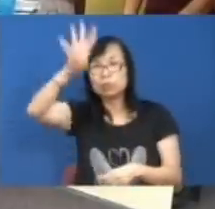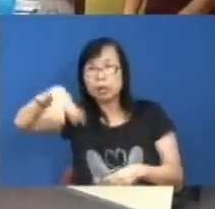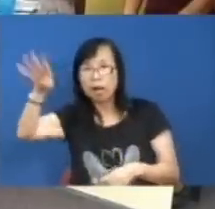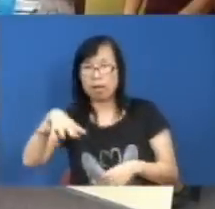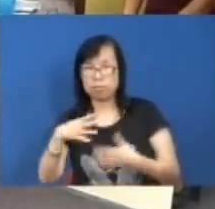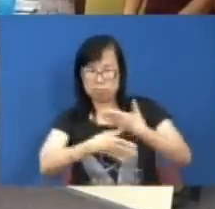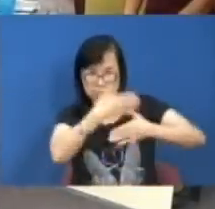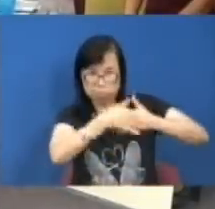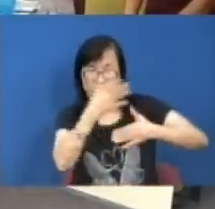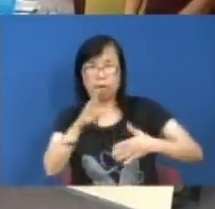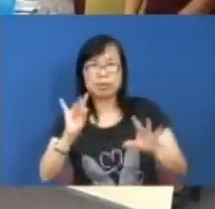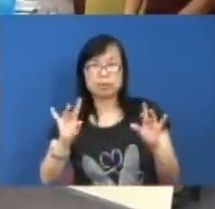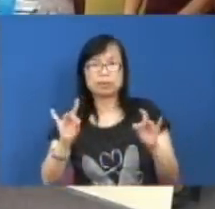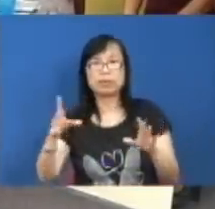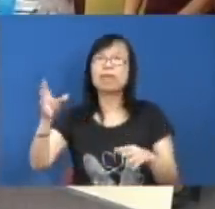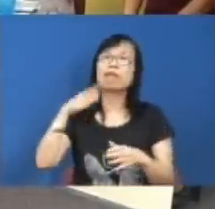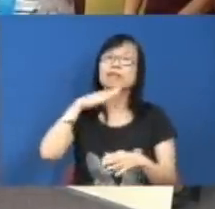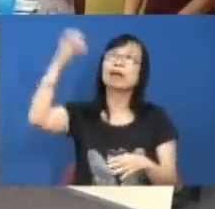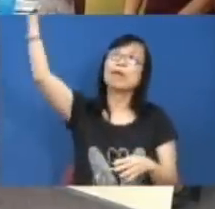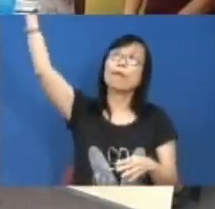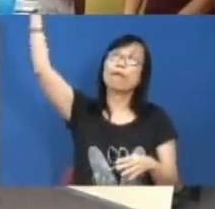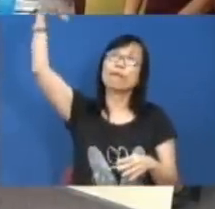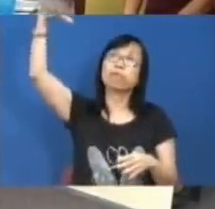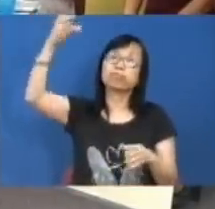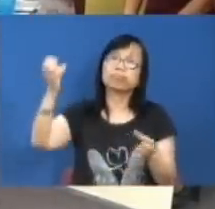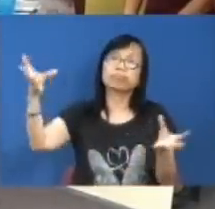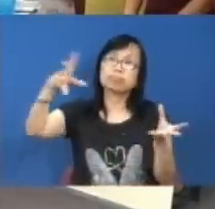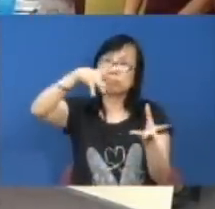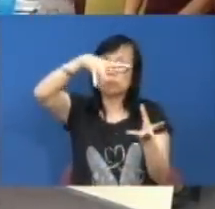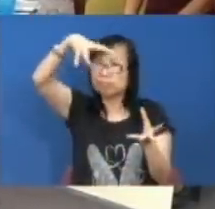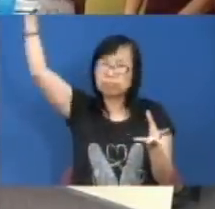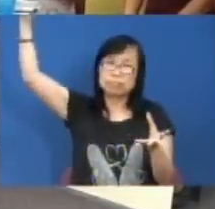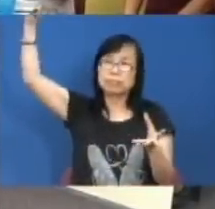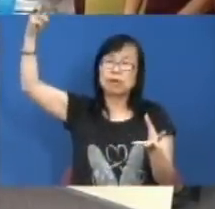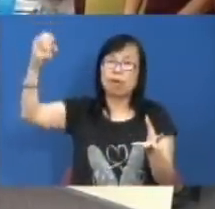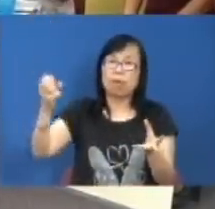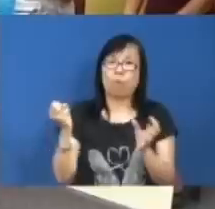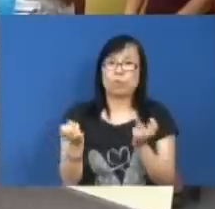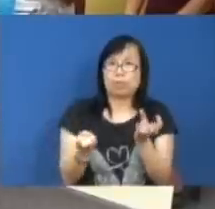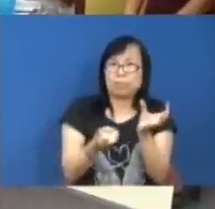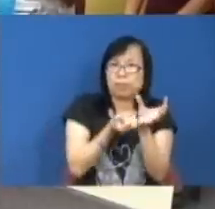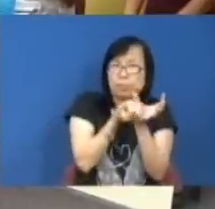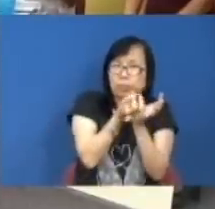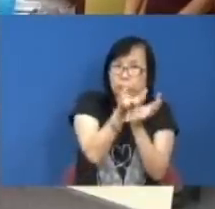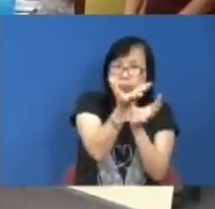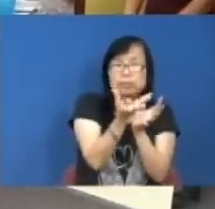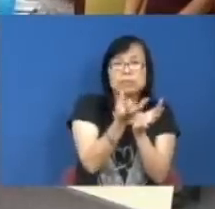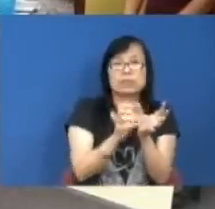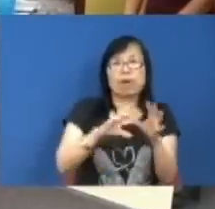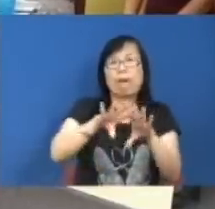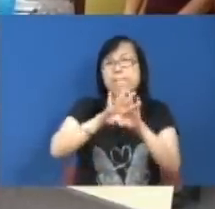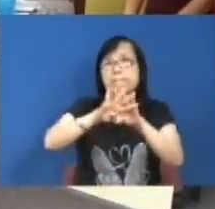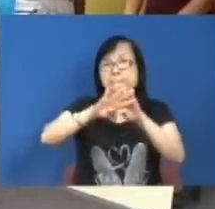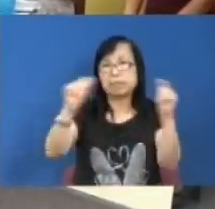的時候你去做油漆，當太陽一出蒸發回啲水氣出來的時候，它就會湧起你之前所有的油，就化為污